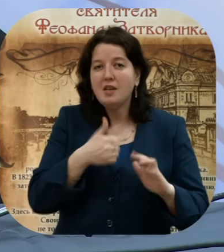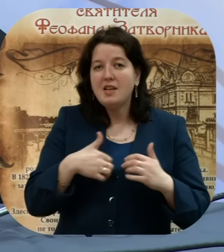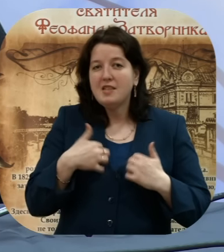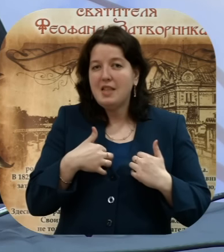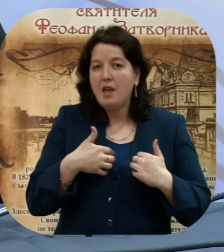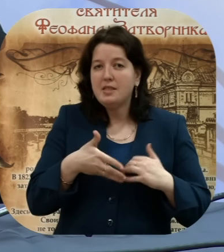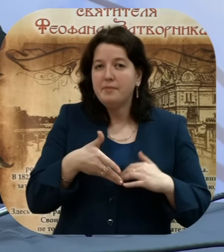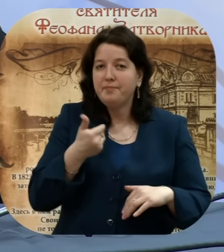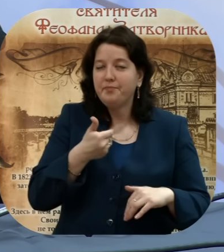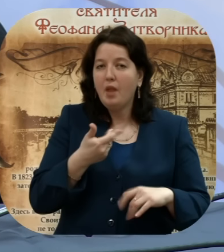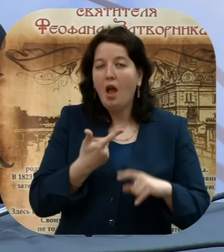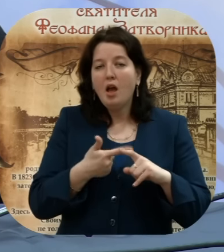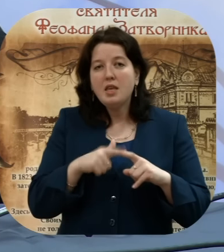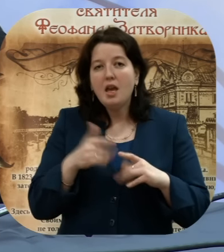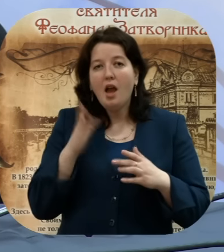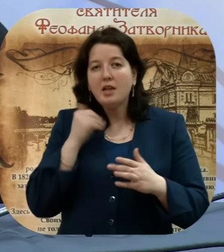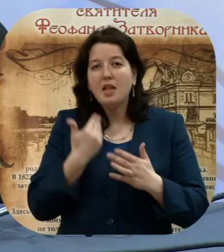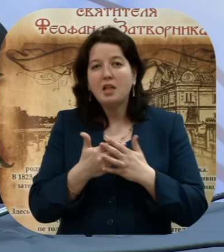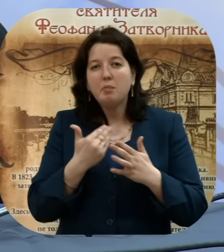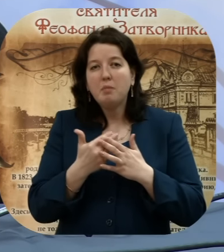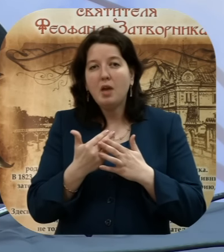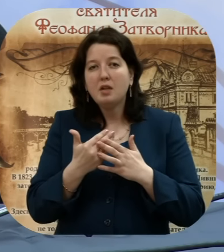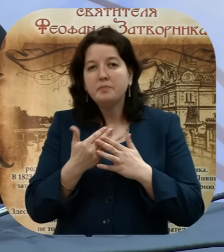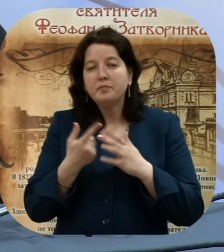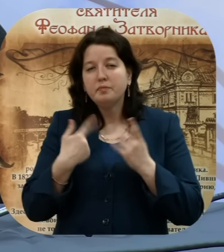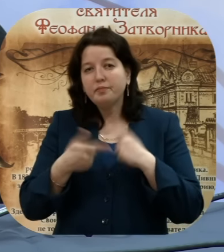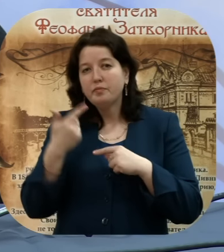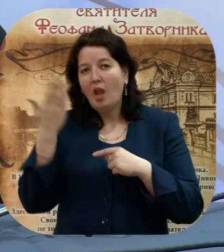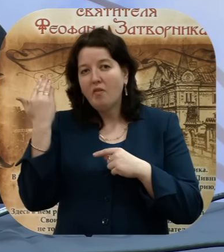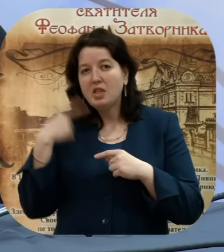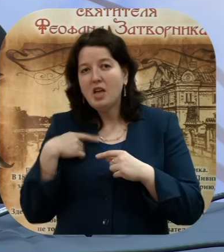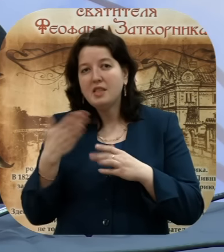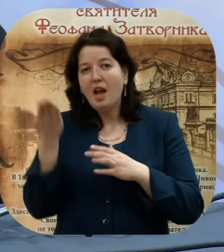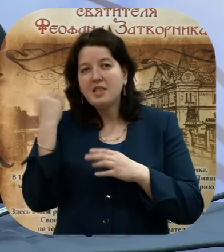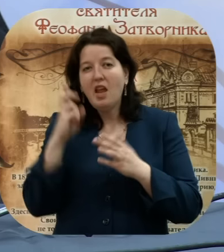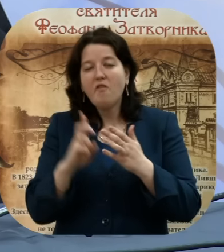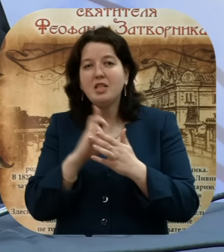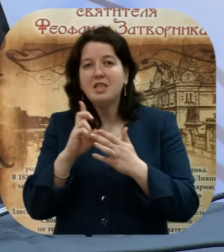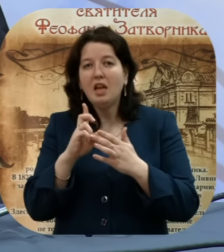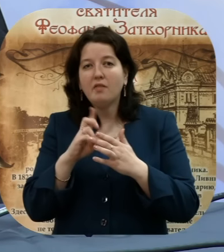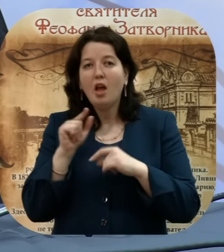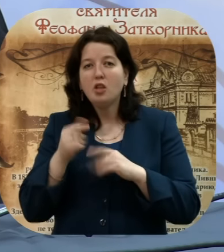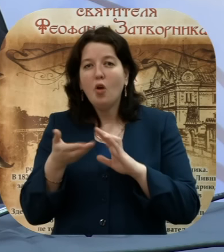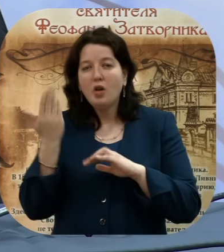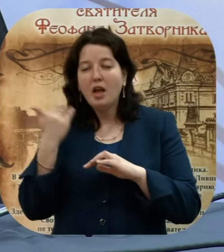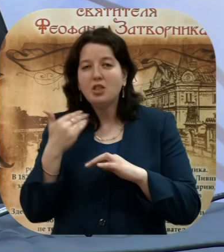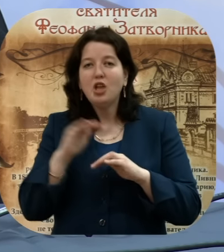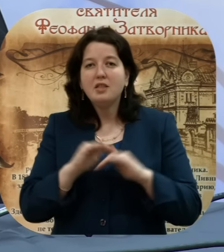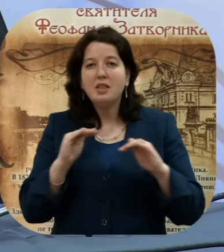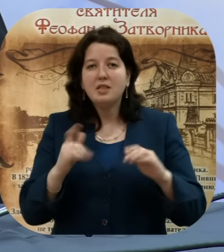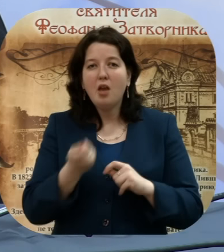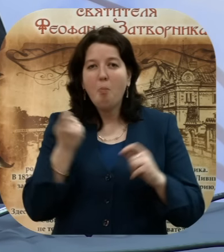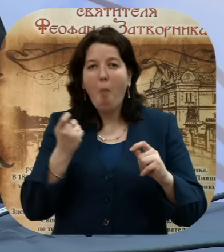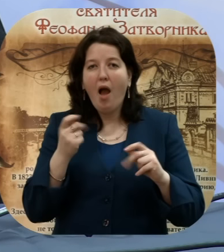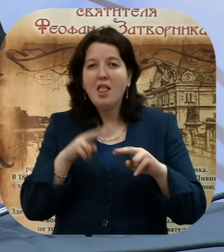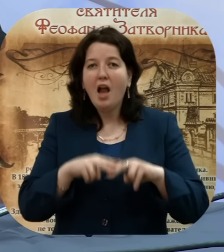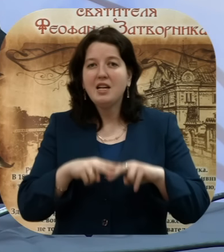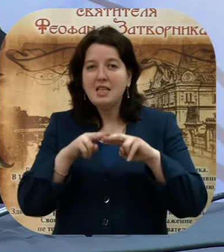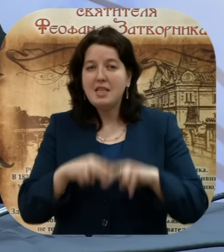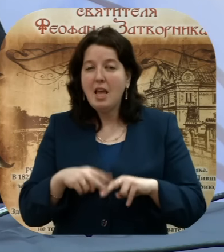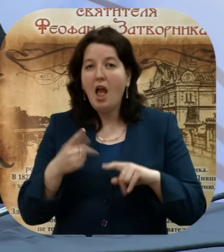поэтому если касаться Древней Церкви, то там детей мало крестили, следовательно, и о